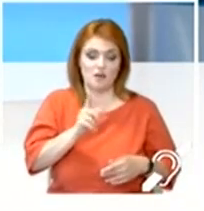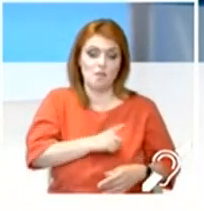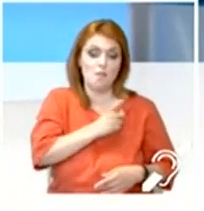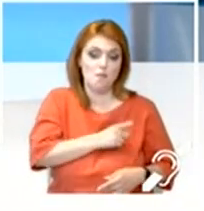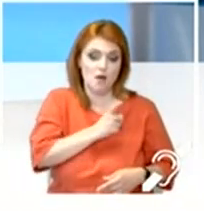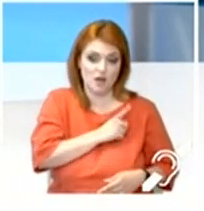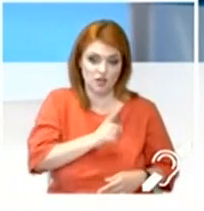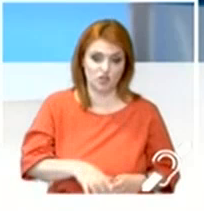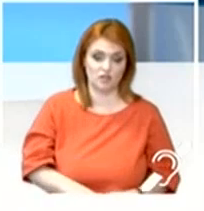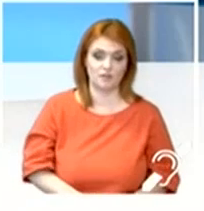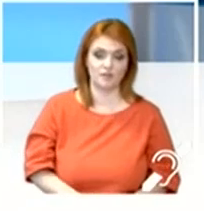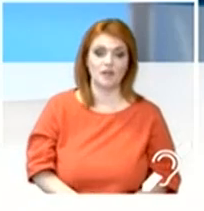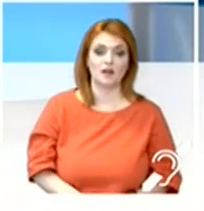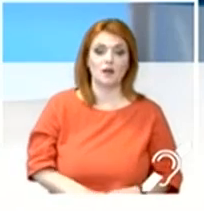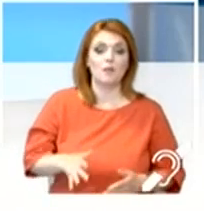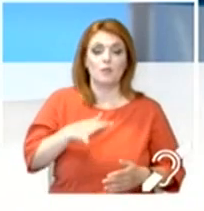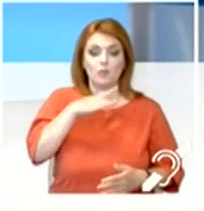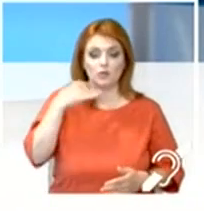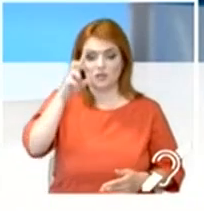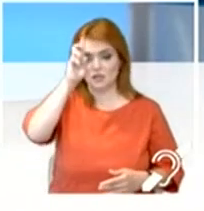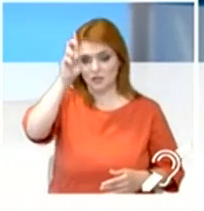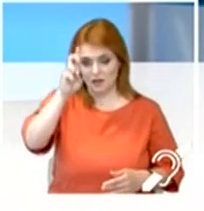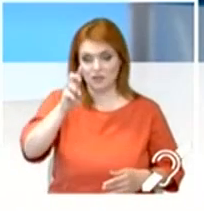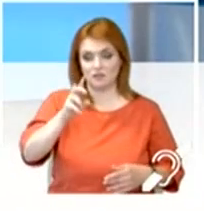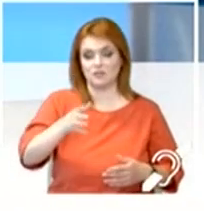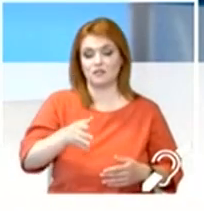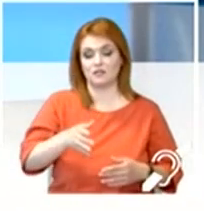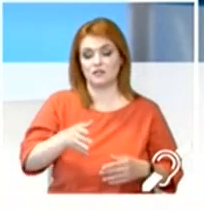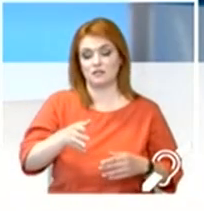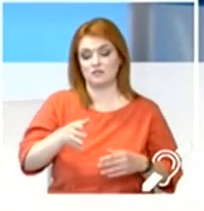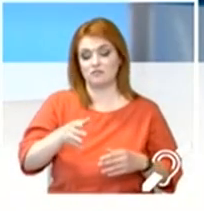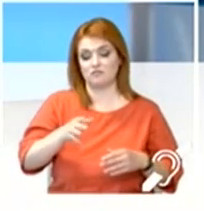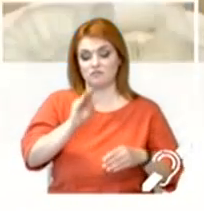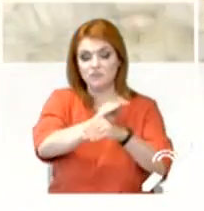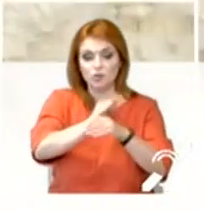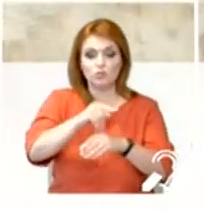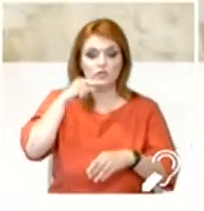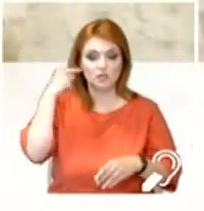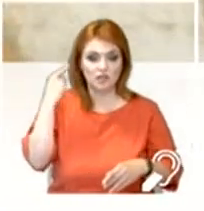lumii libere au declarat Rusia un stat care sponsorizează terorismul.